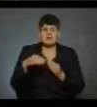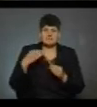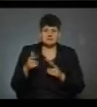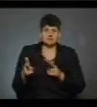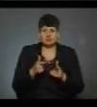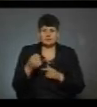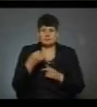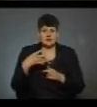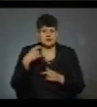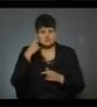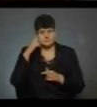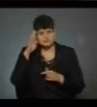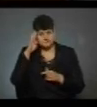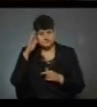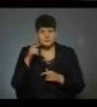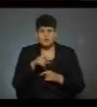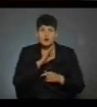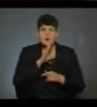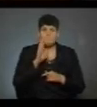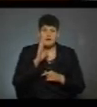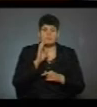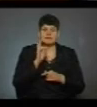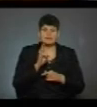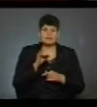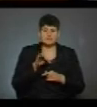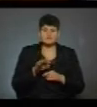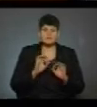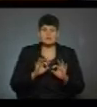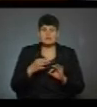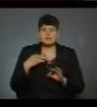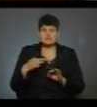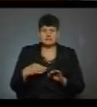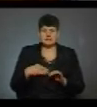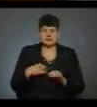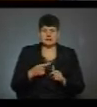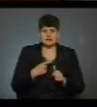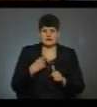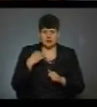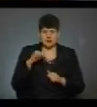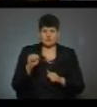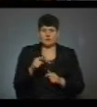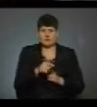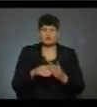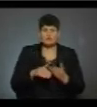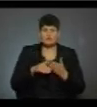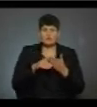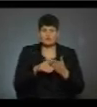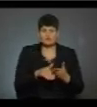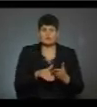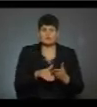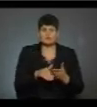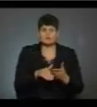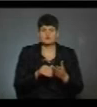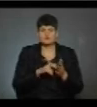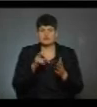15-річного Сергія Гловіцького. Його мама Наталя розповідає, сина називають героєм, адже допоміг вибратися з палаючого